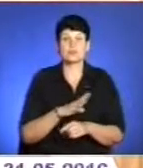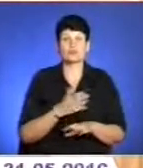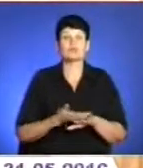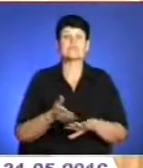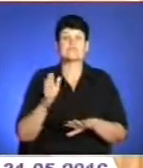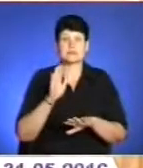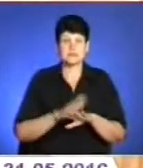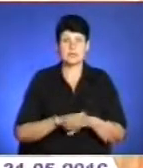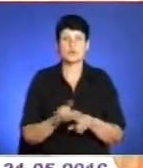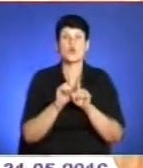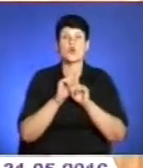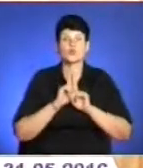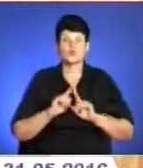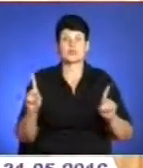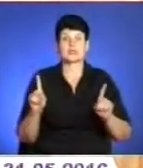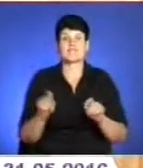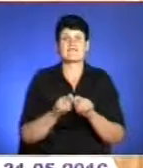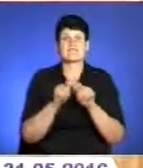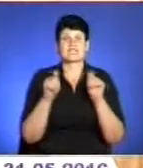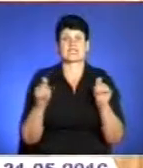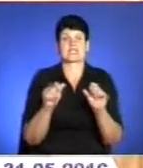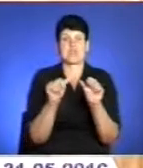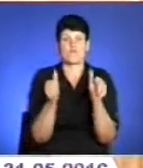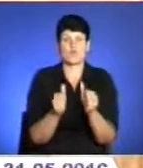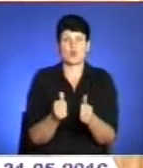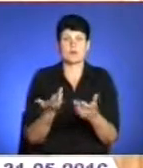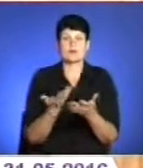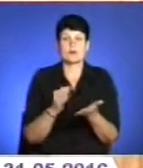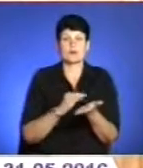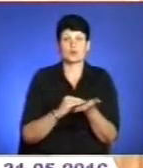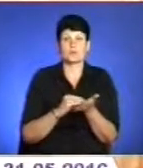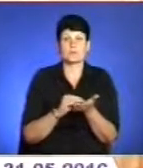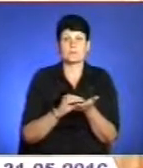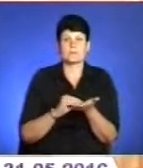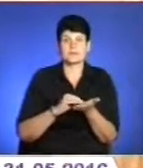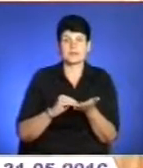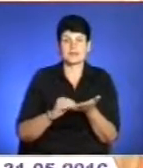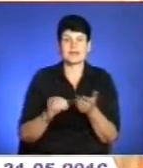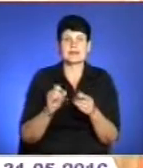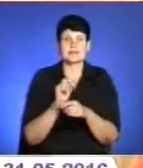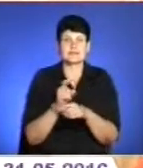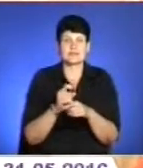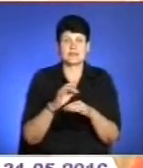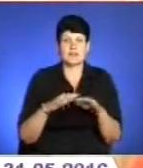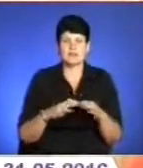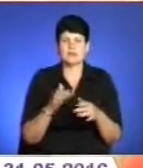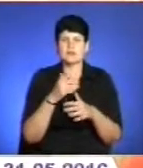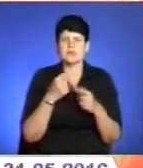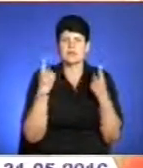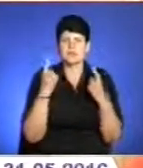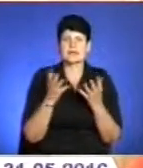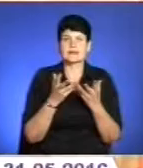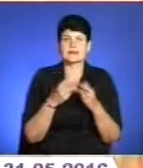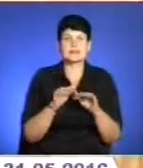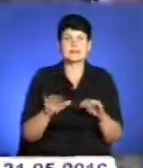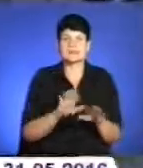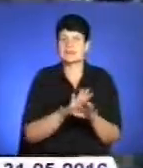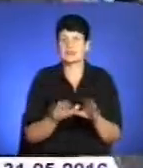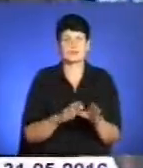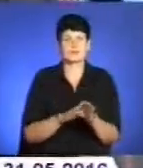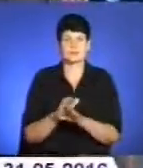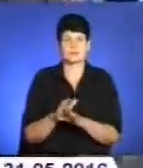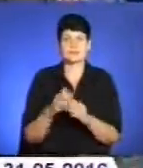схожі завдання на зовнішньому незалежному оцінюванні основному і, власне, в державній підсумковій атестації. На жаль, цього не